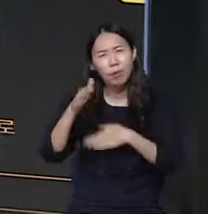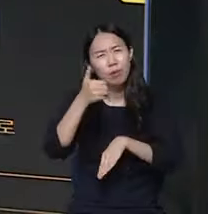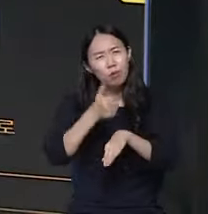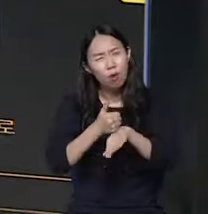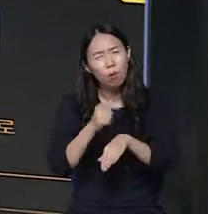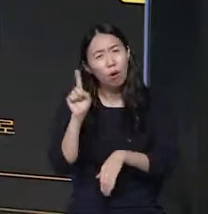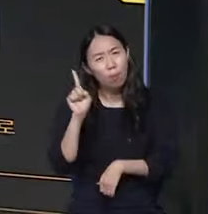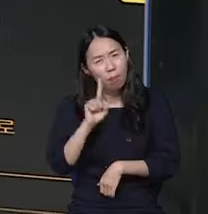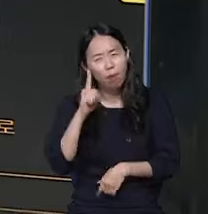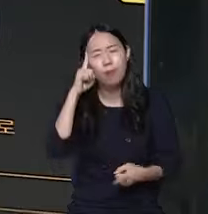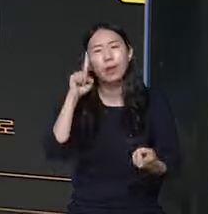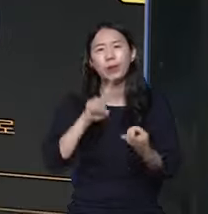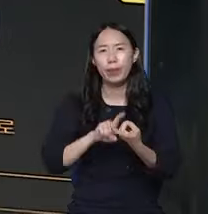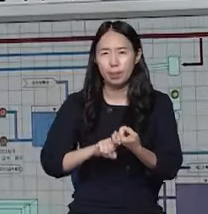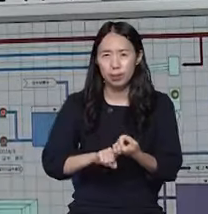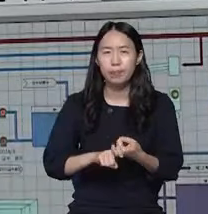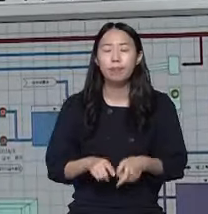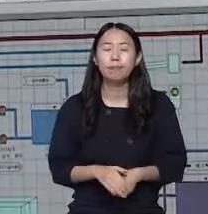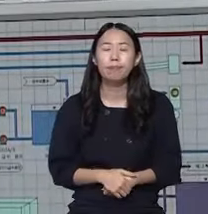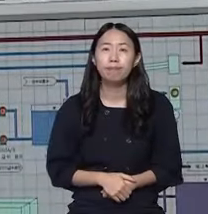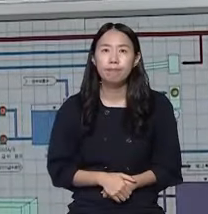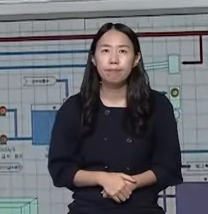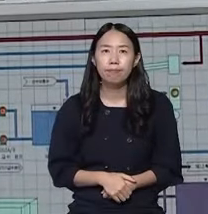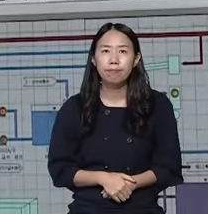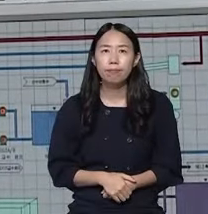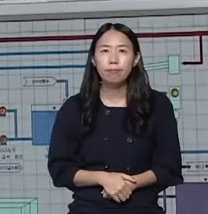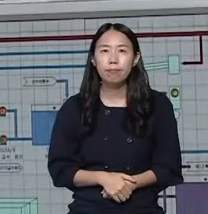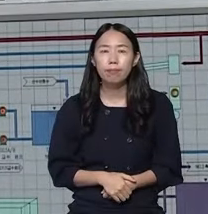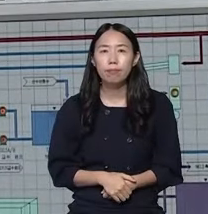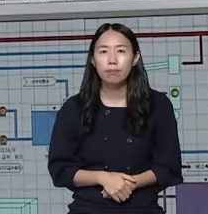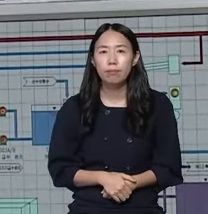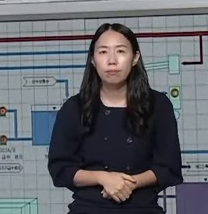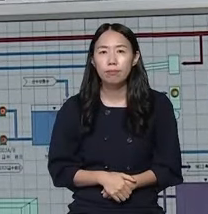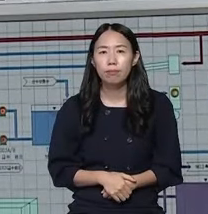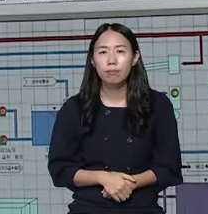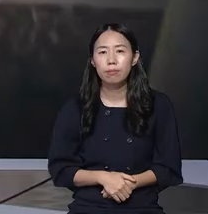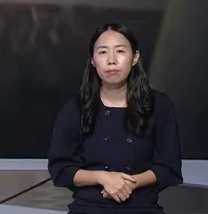결론으로 이어질지 관심입니다. KBC 정경원입니다.